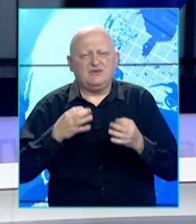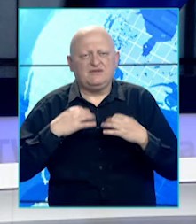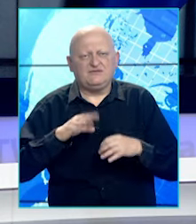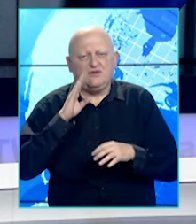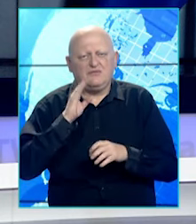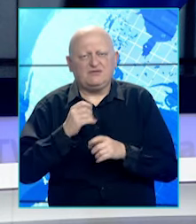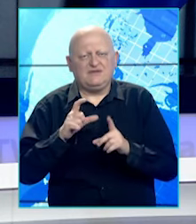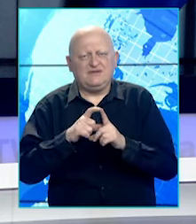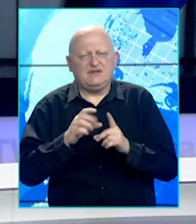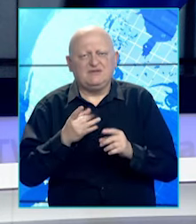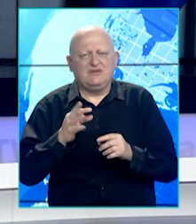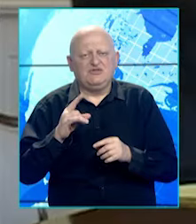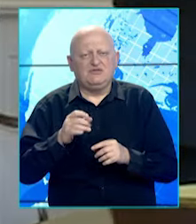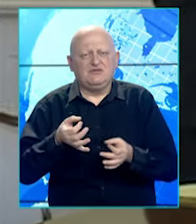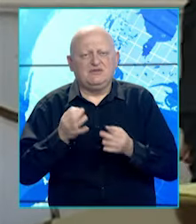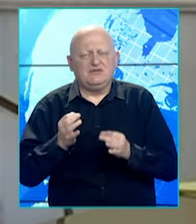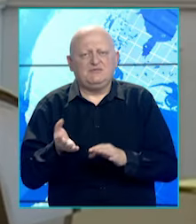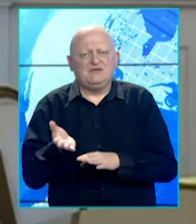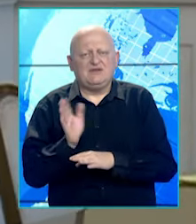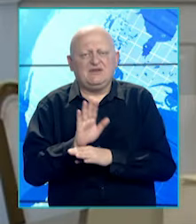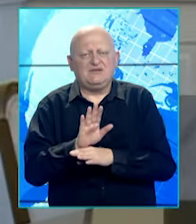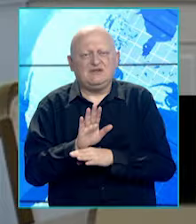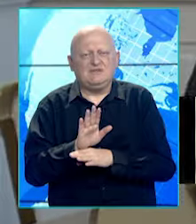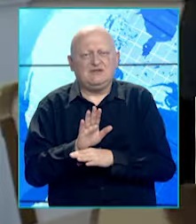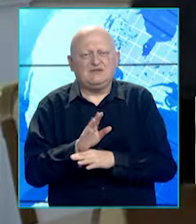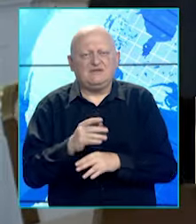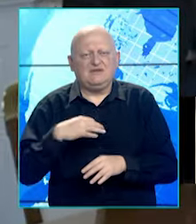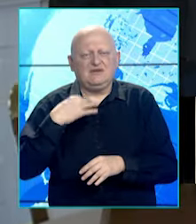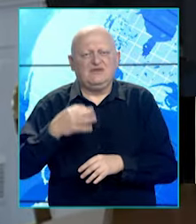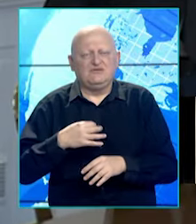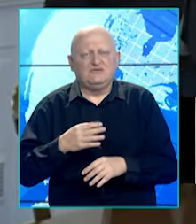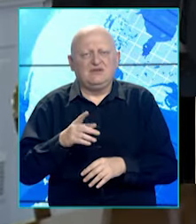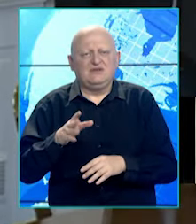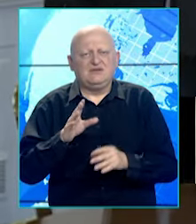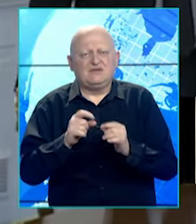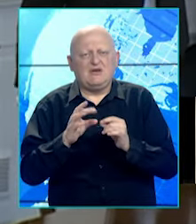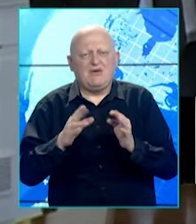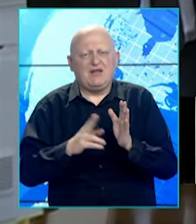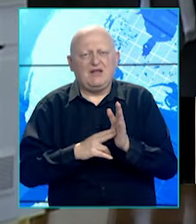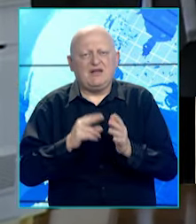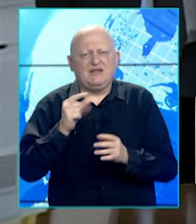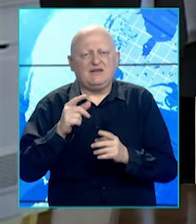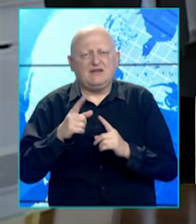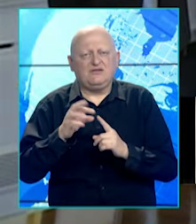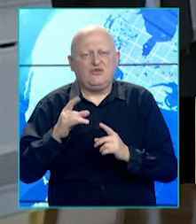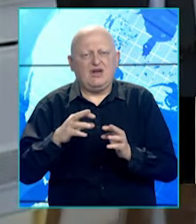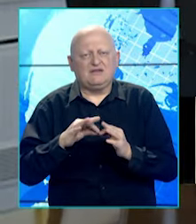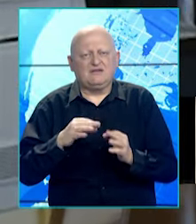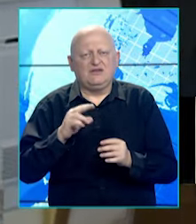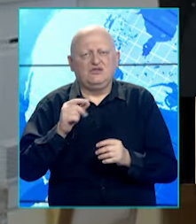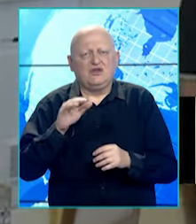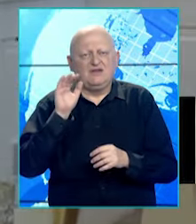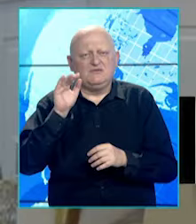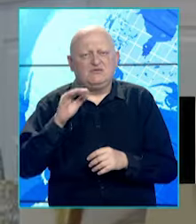član predsjedništva Bosne i Hercegovine Denis Bečirović i specijalni predstavnik Francuske za Zapadni Balkan René